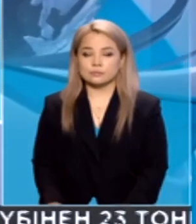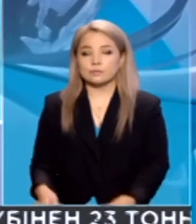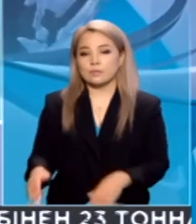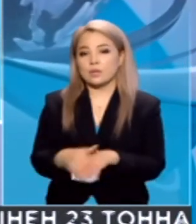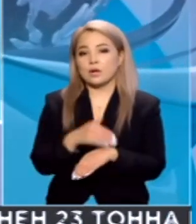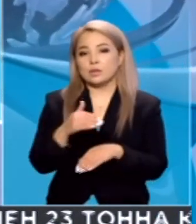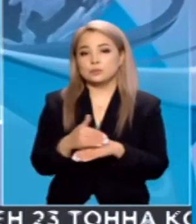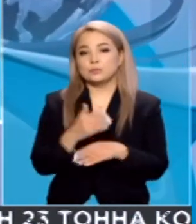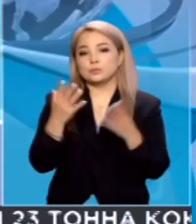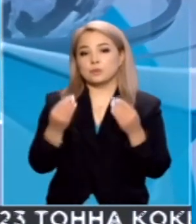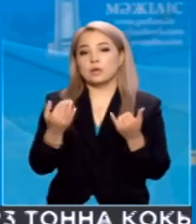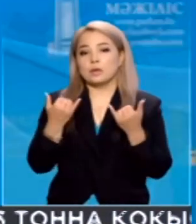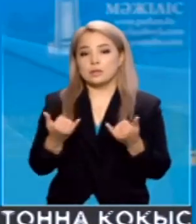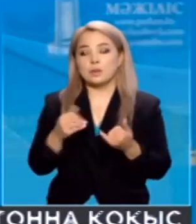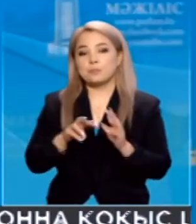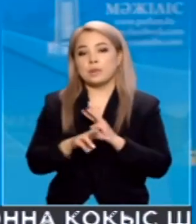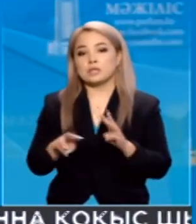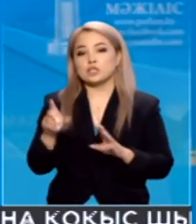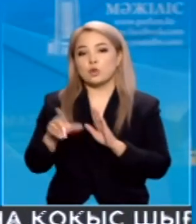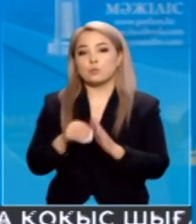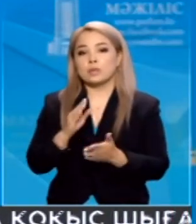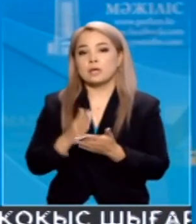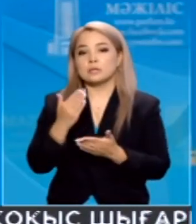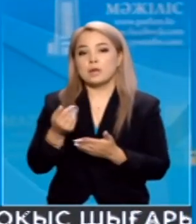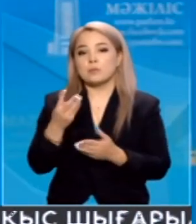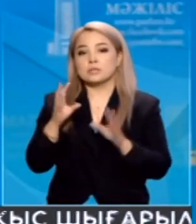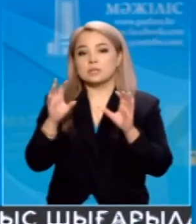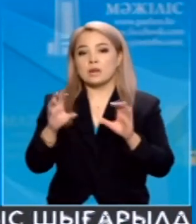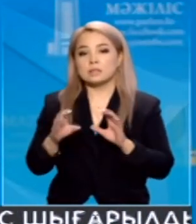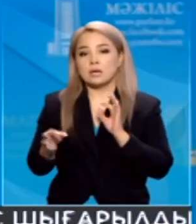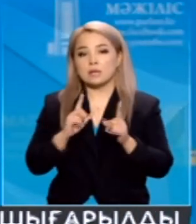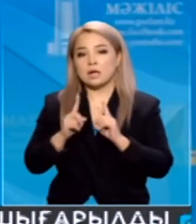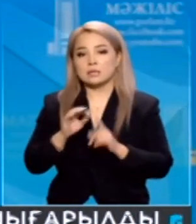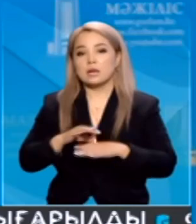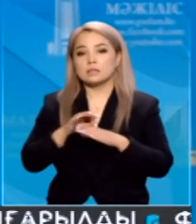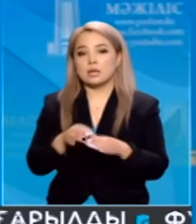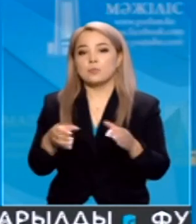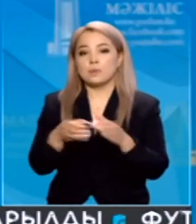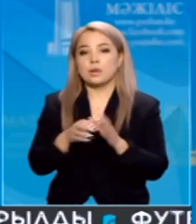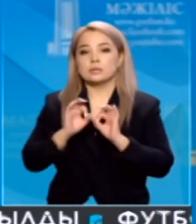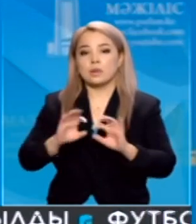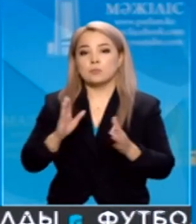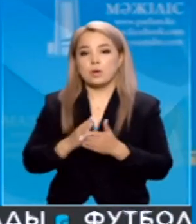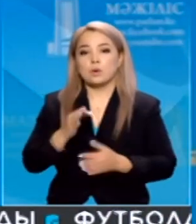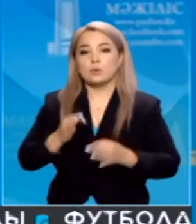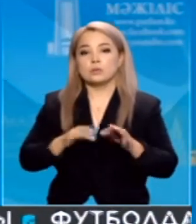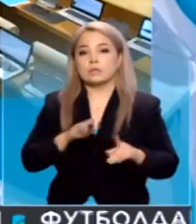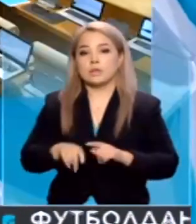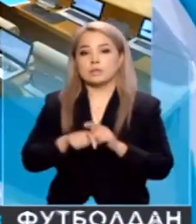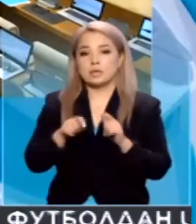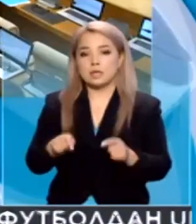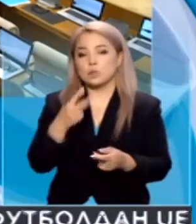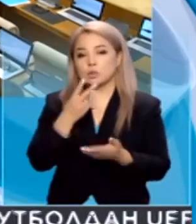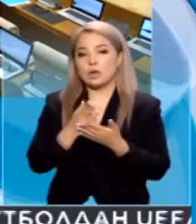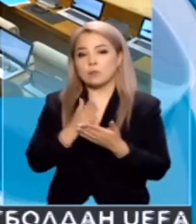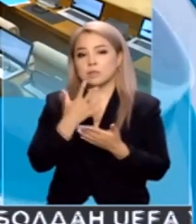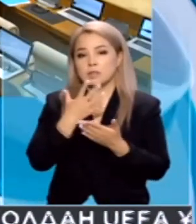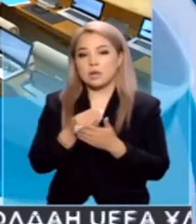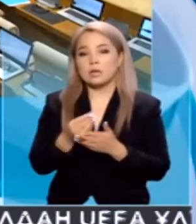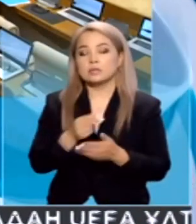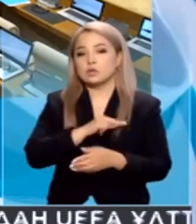Қайырлы күн, Алла. Я бүгін мәжіліс депутаттары бірнеше заңды талқылады. Атап айтқанда, қылмыстық жолмен алынған